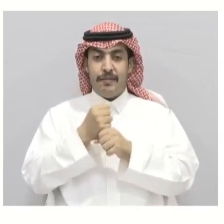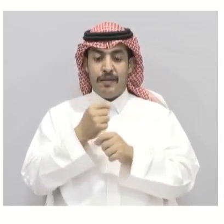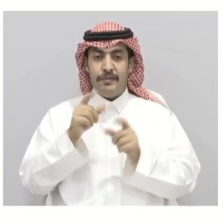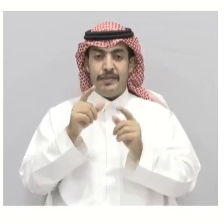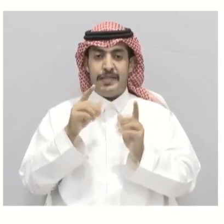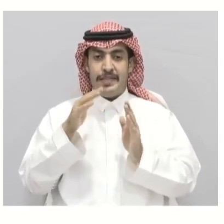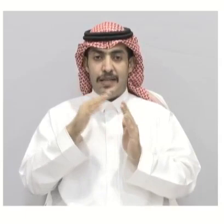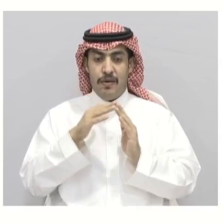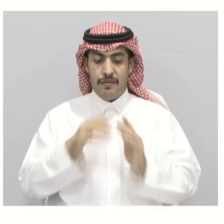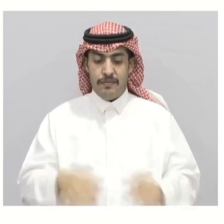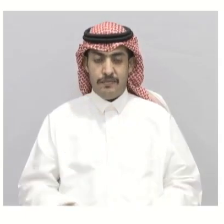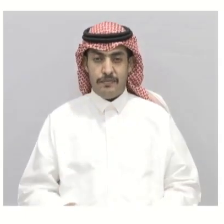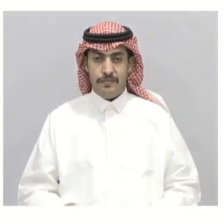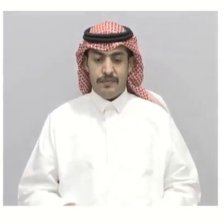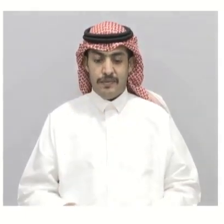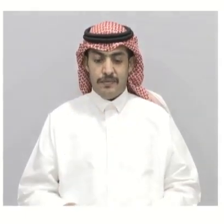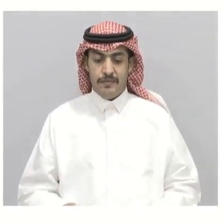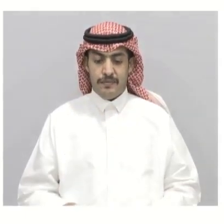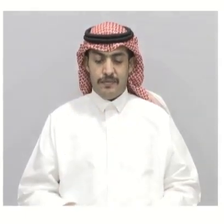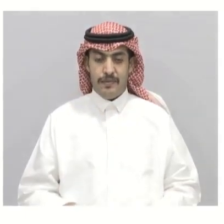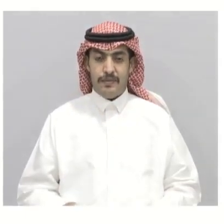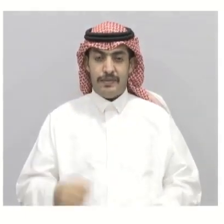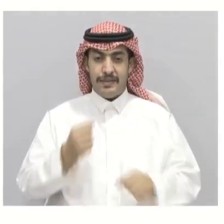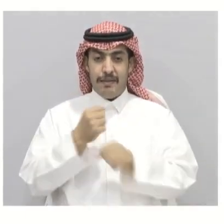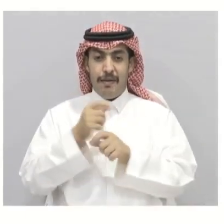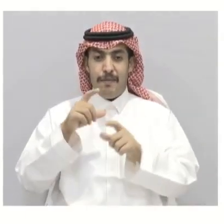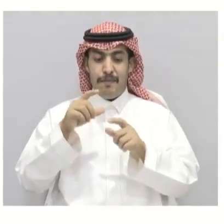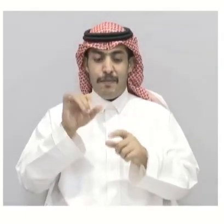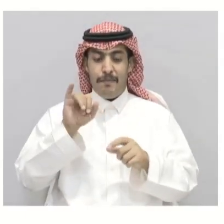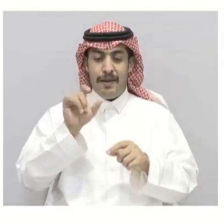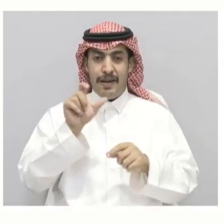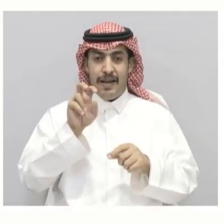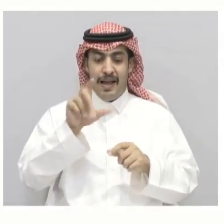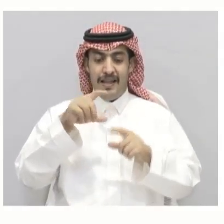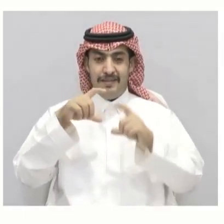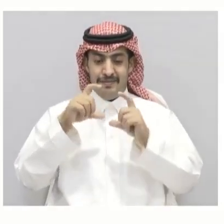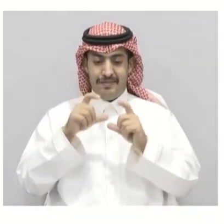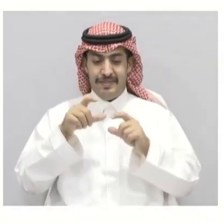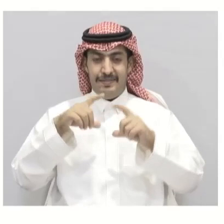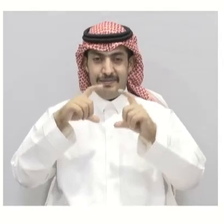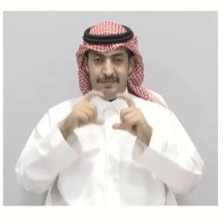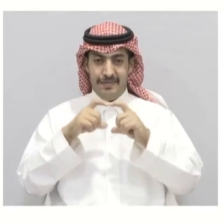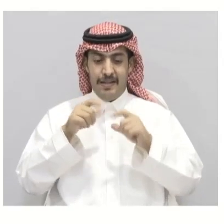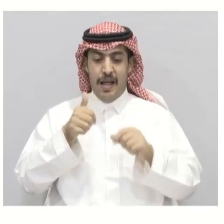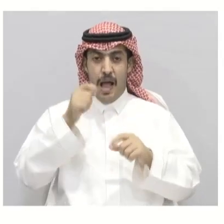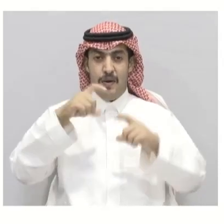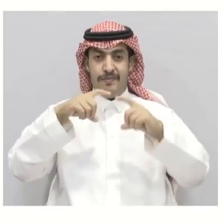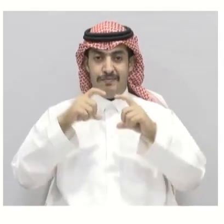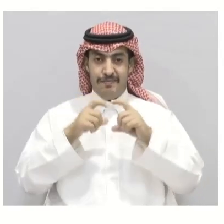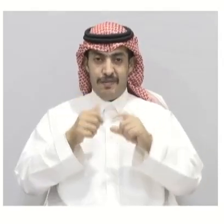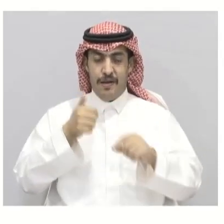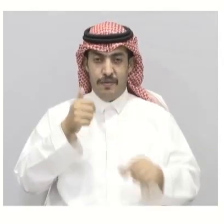الزاويه في البدايه باستعمال المنقله عفوا في البدايه ساحضر المنقله